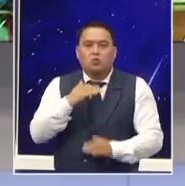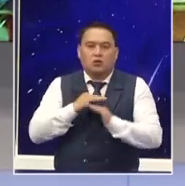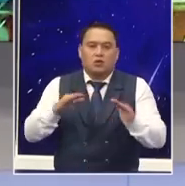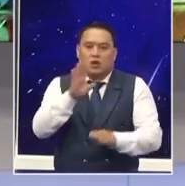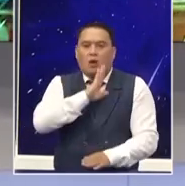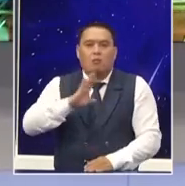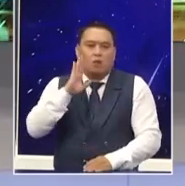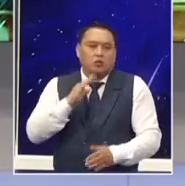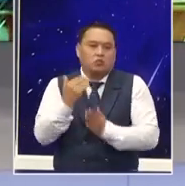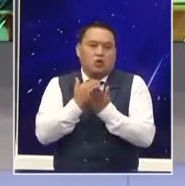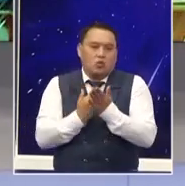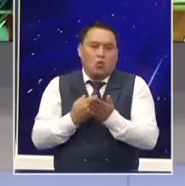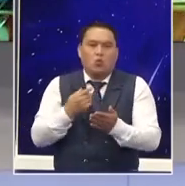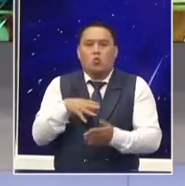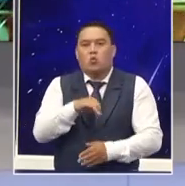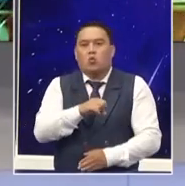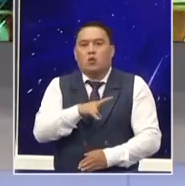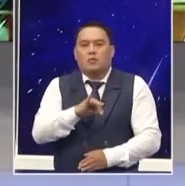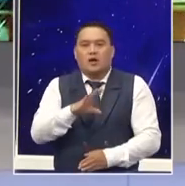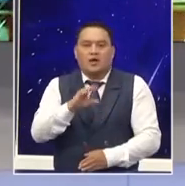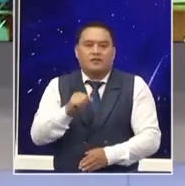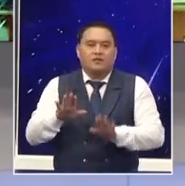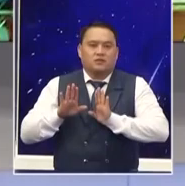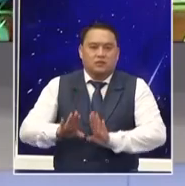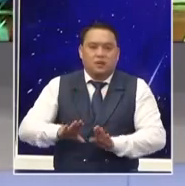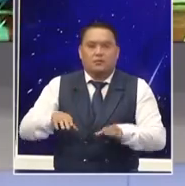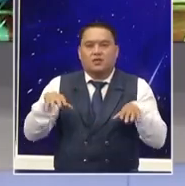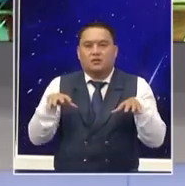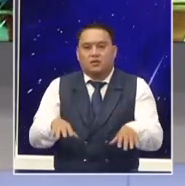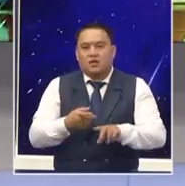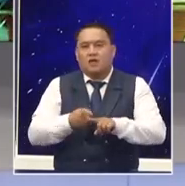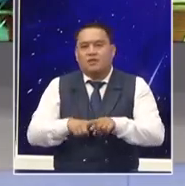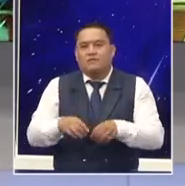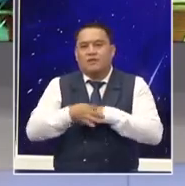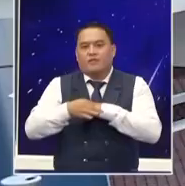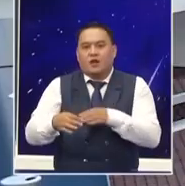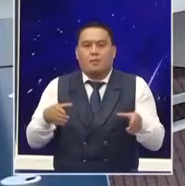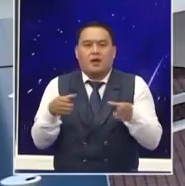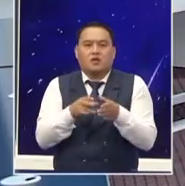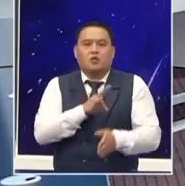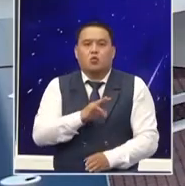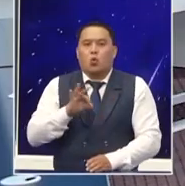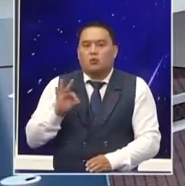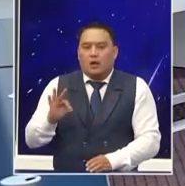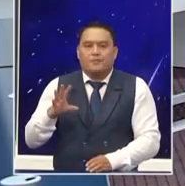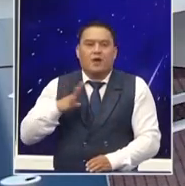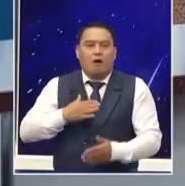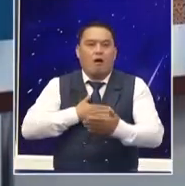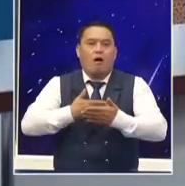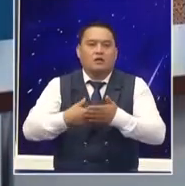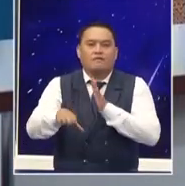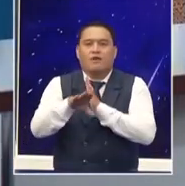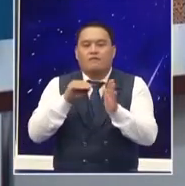матери. Такую статистику привела Гульнар Тойлыбаева, заместитель председателя областного филиала партии. По ее словам, большую активность в